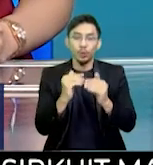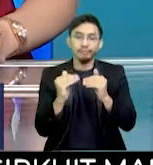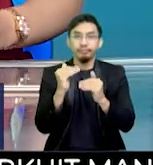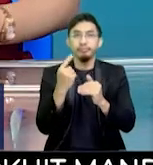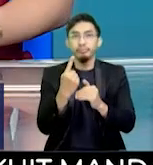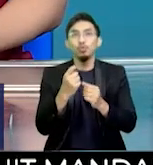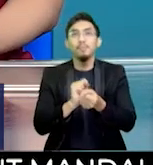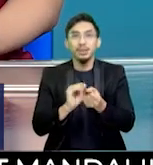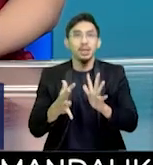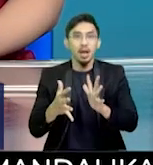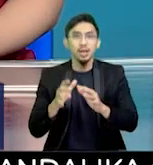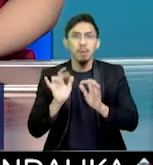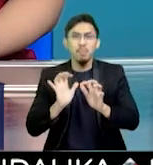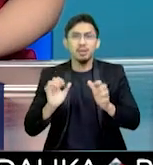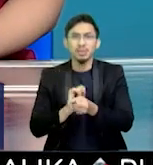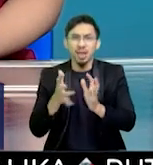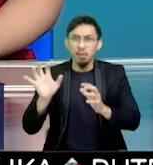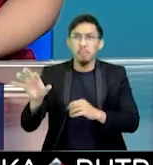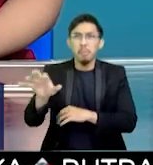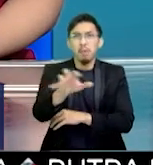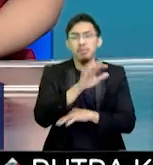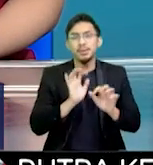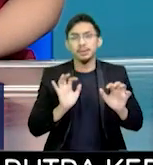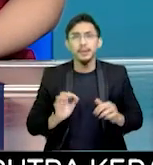bencana, menyusul banyaknya bencana alam yang terjadi.